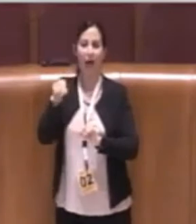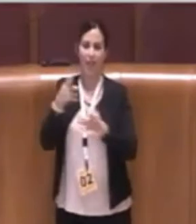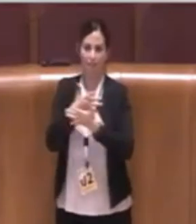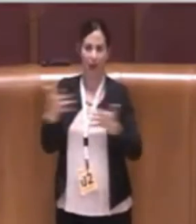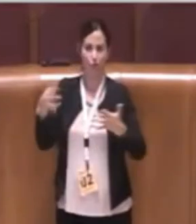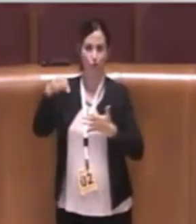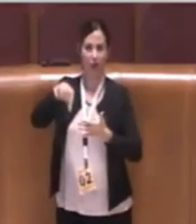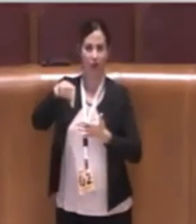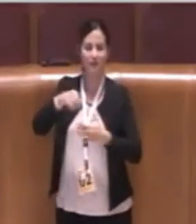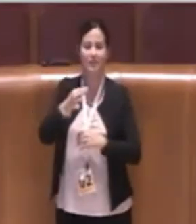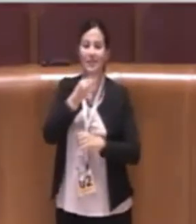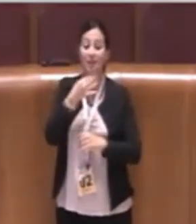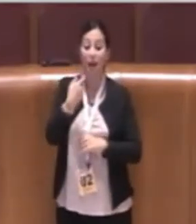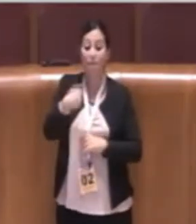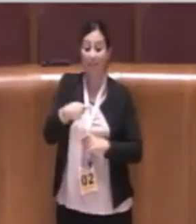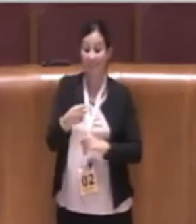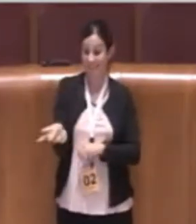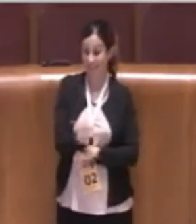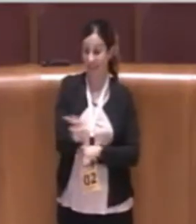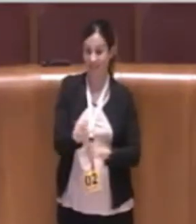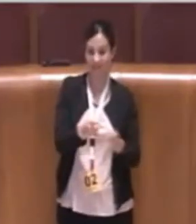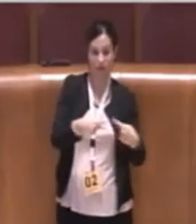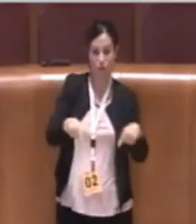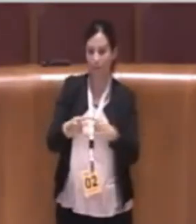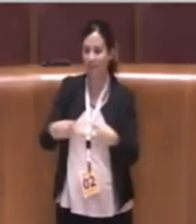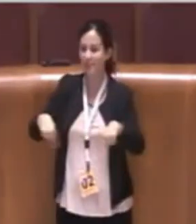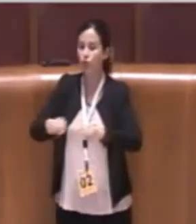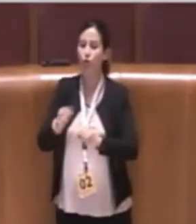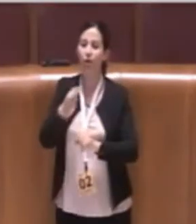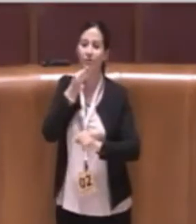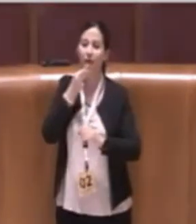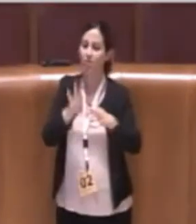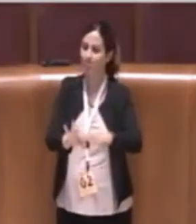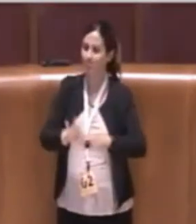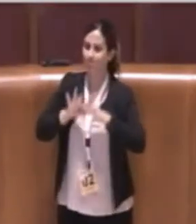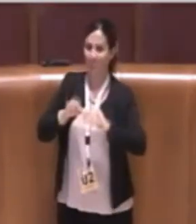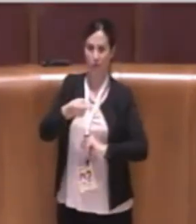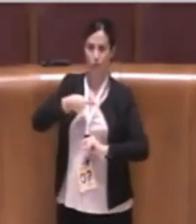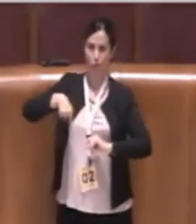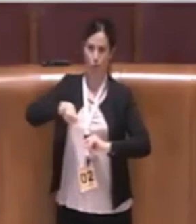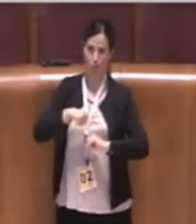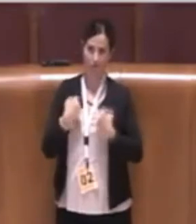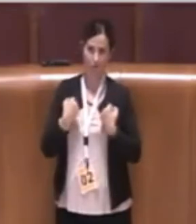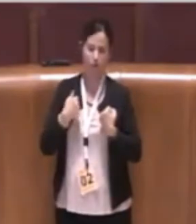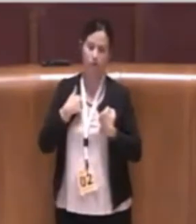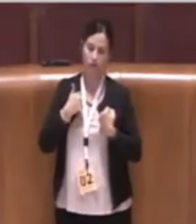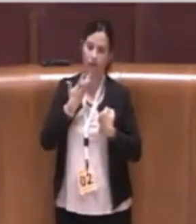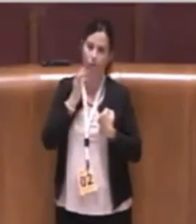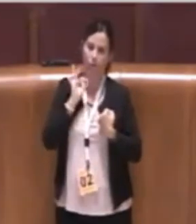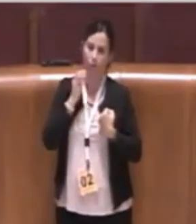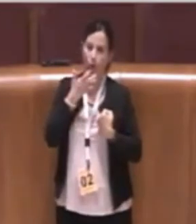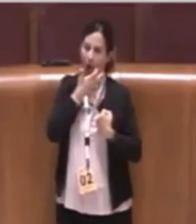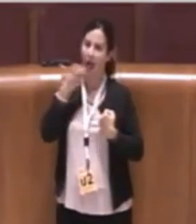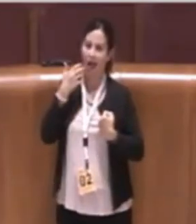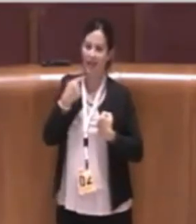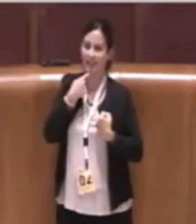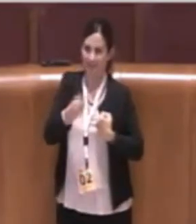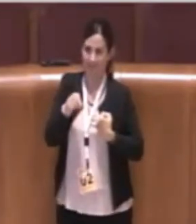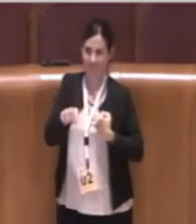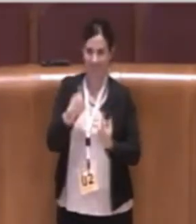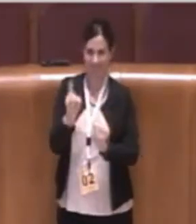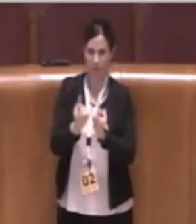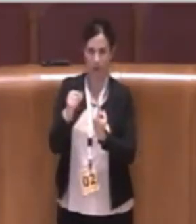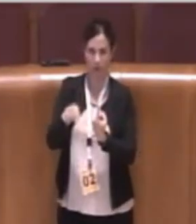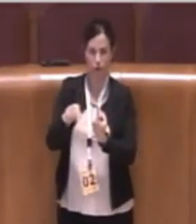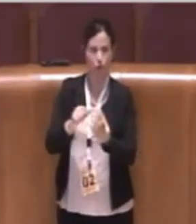presidenti espressioni del Movimento 5 Stelle. Ci tengo a ribadirlo anche quanto letto dopo aver letto sui giornali di